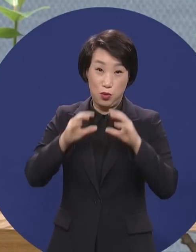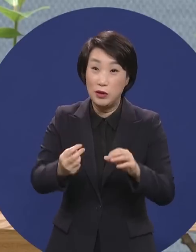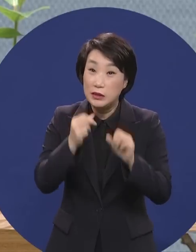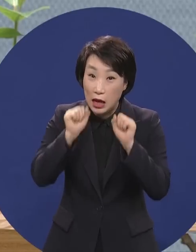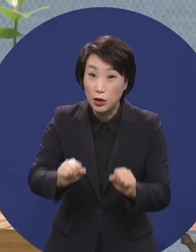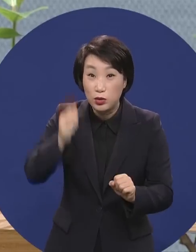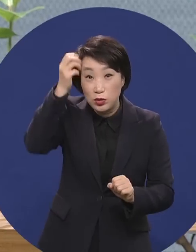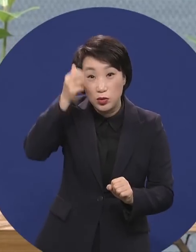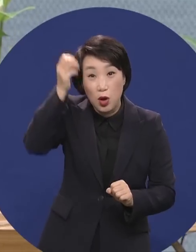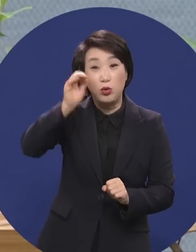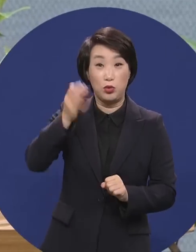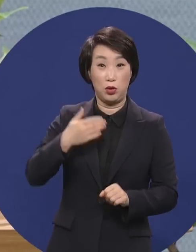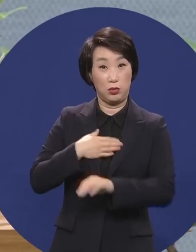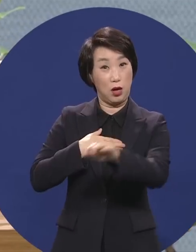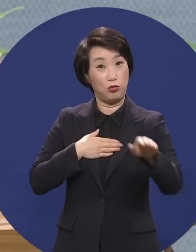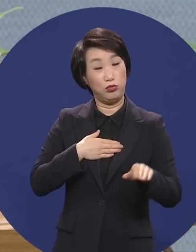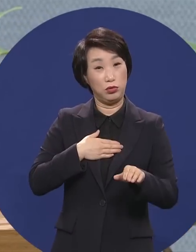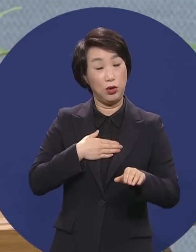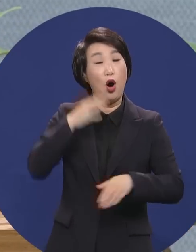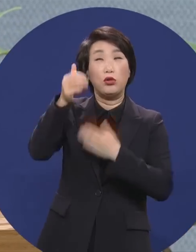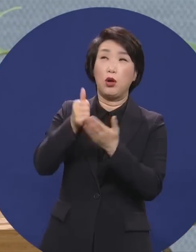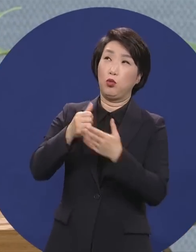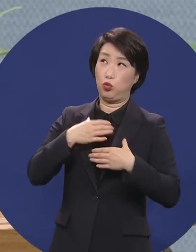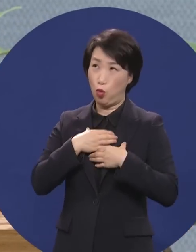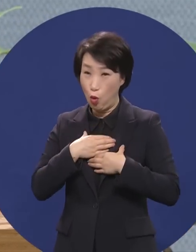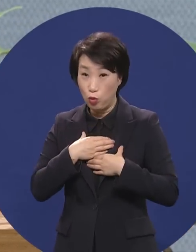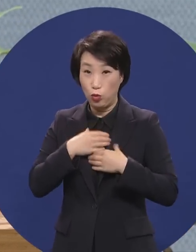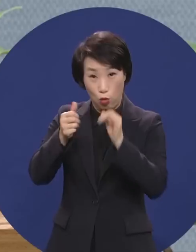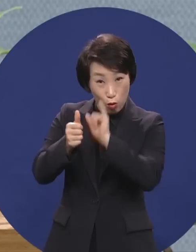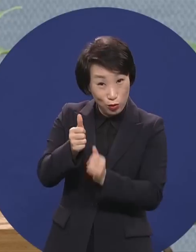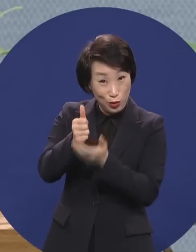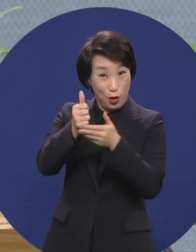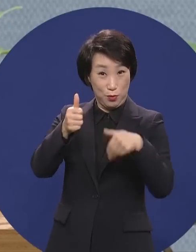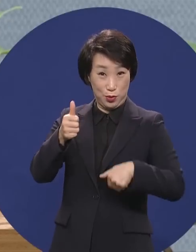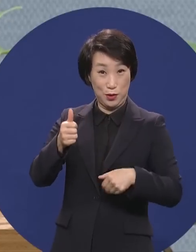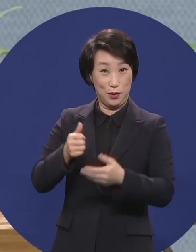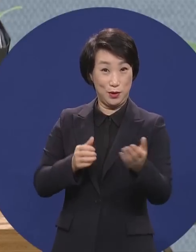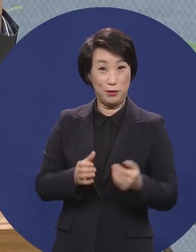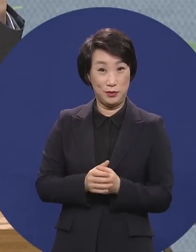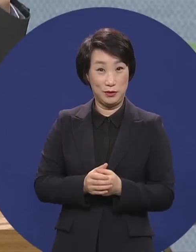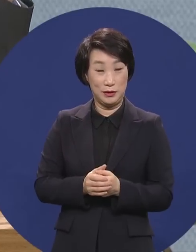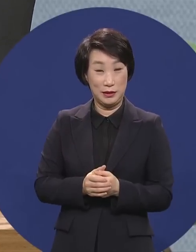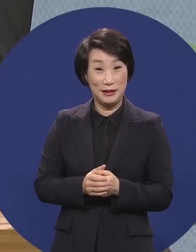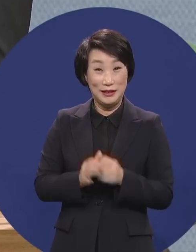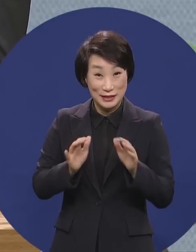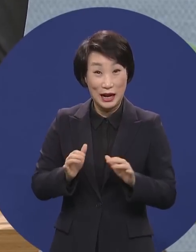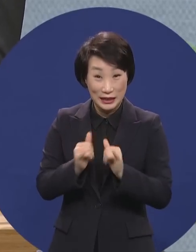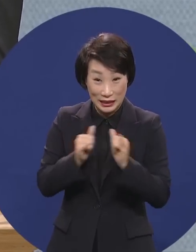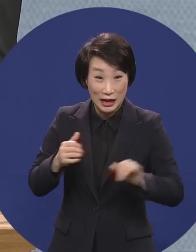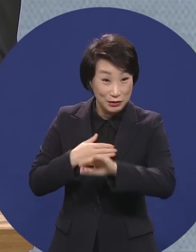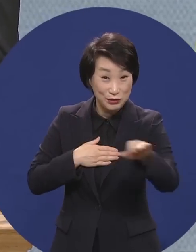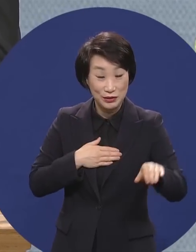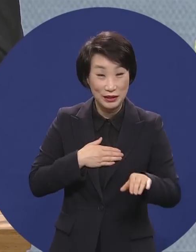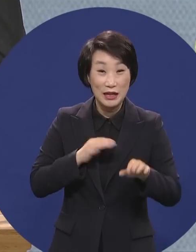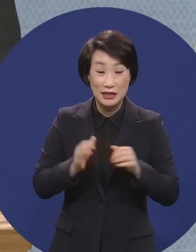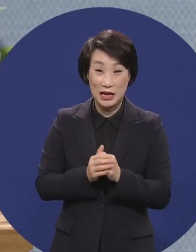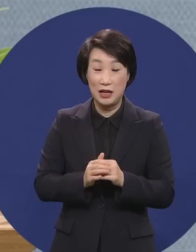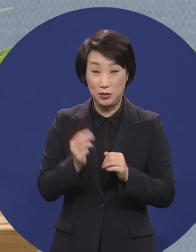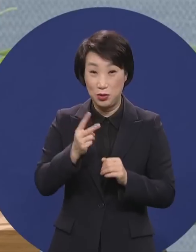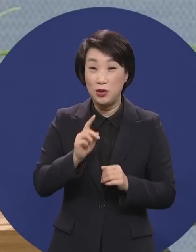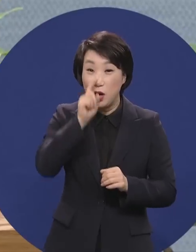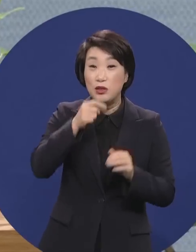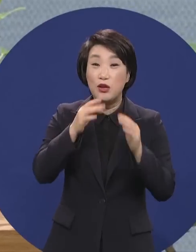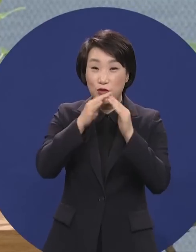생명이 됐다면 우리가 얼마나 하나님을 경외하고 공경해야 되는가. 우리 연세주와 함께